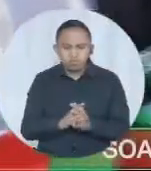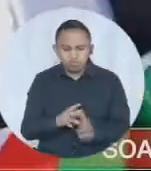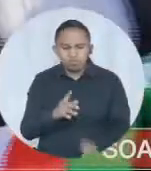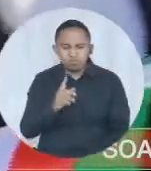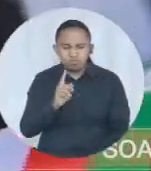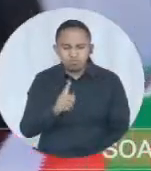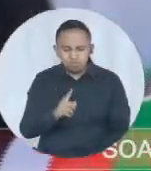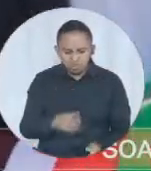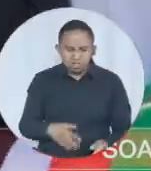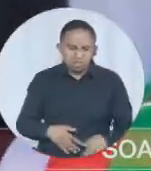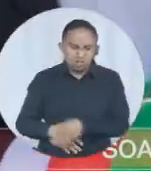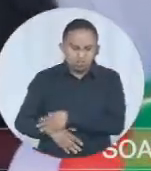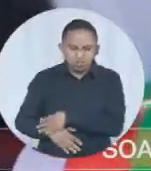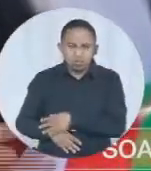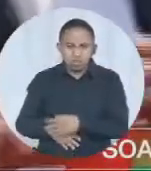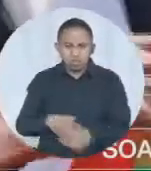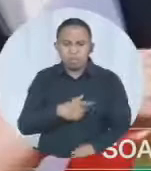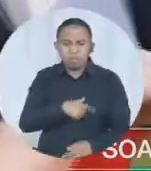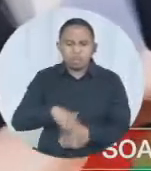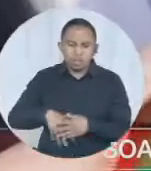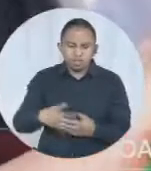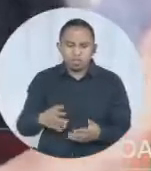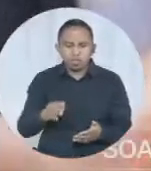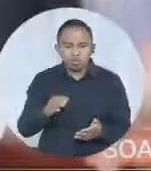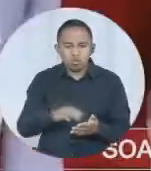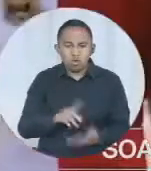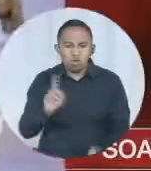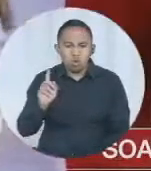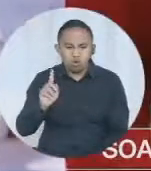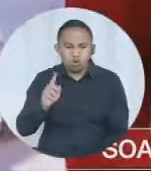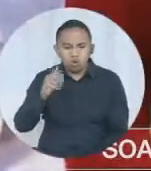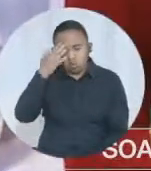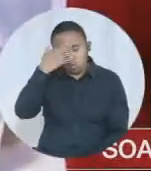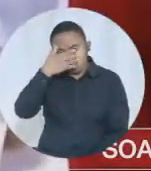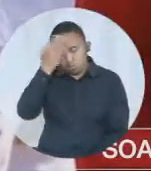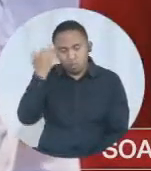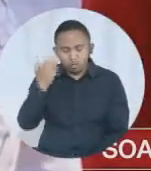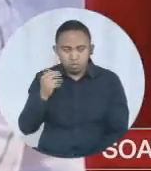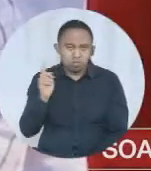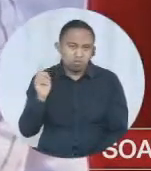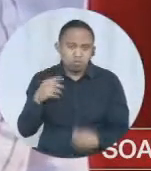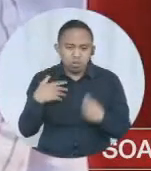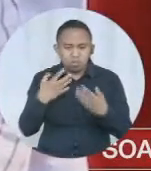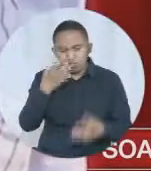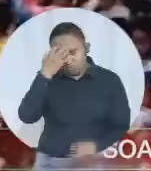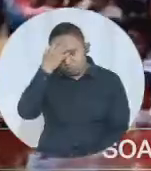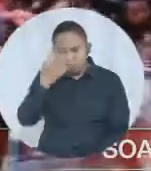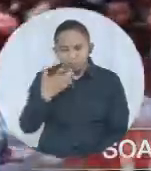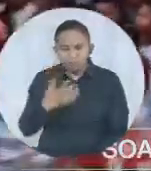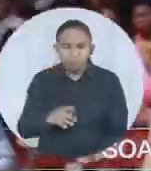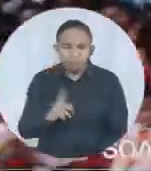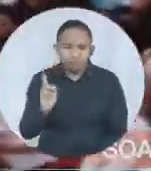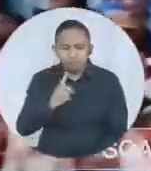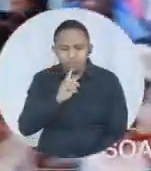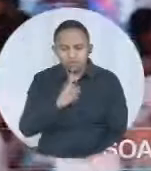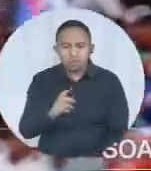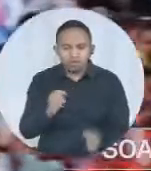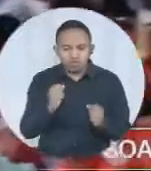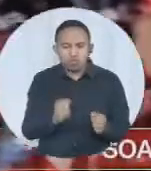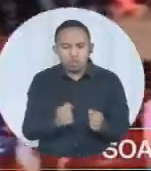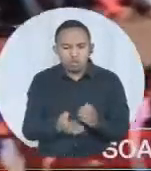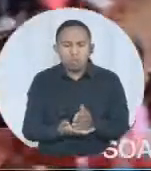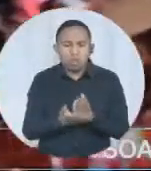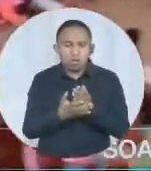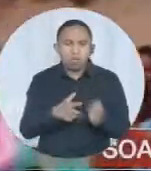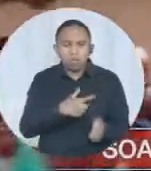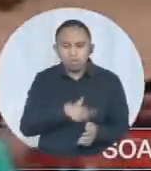moa izany nanome voninahitra izany ny loholona Landy Mbolatiana Randriamanantena Soa nambarany tamin'izany fa voninahitra izy ny fanampy amin'ireo